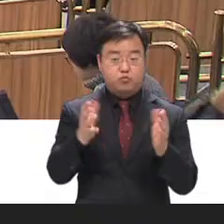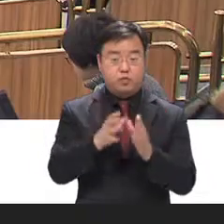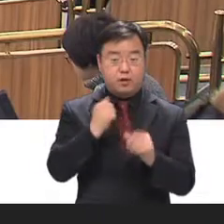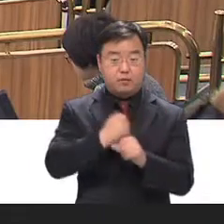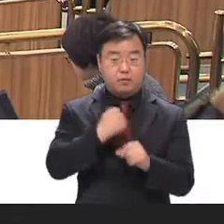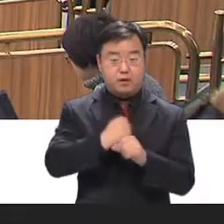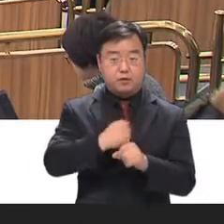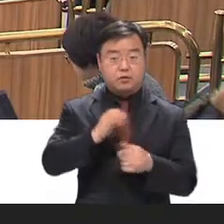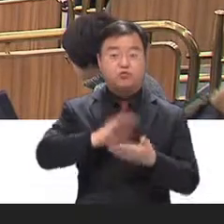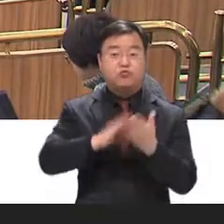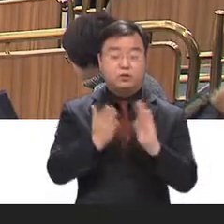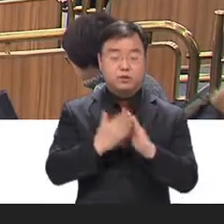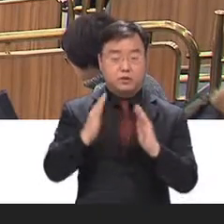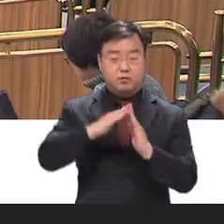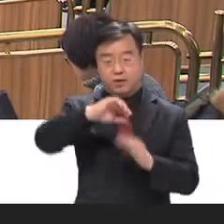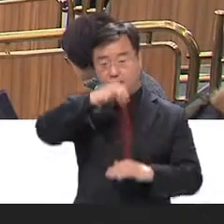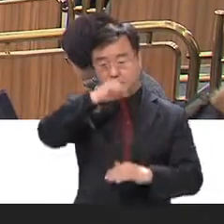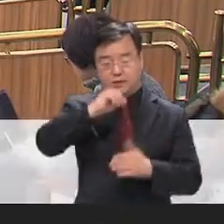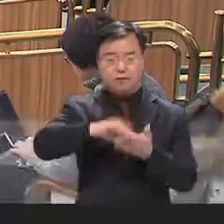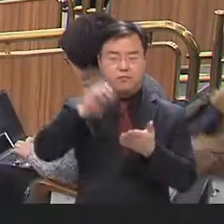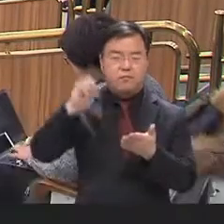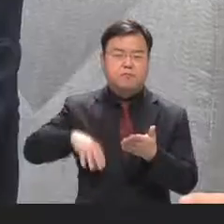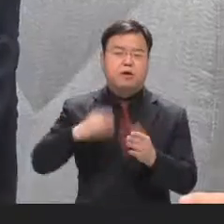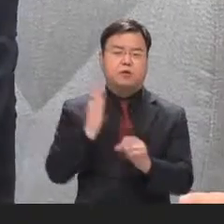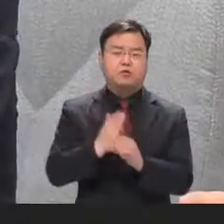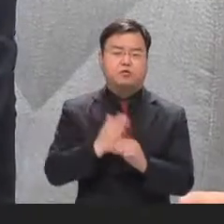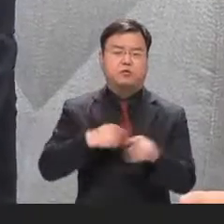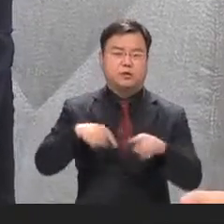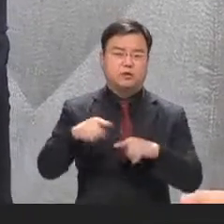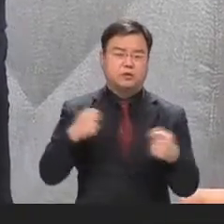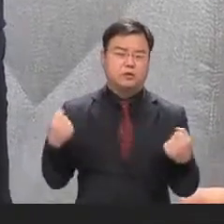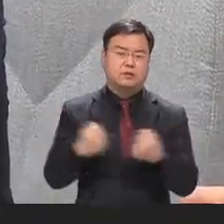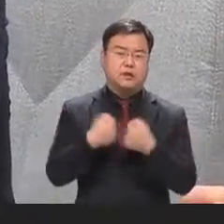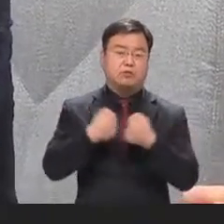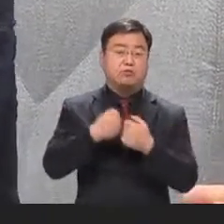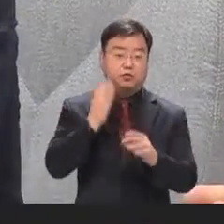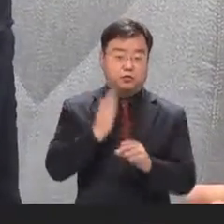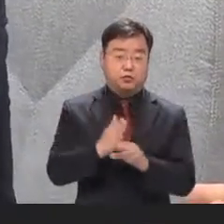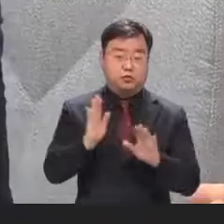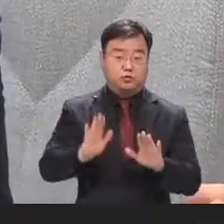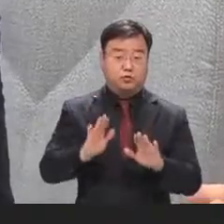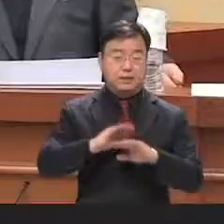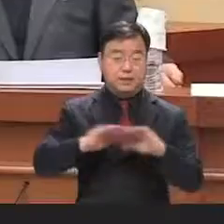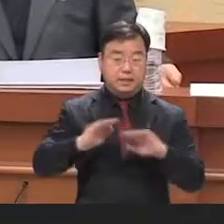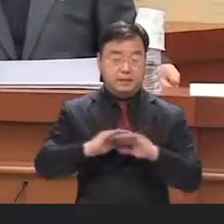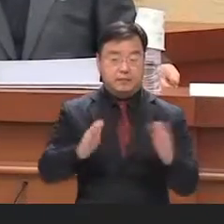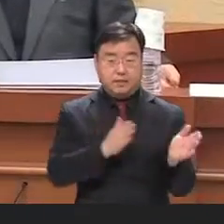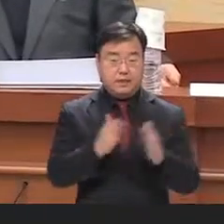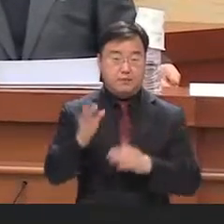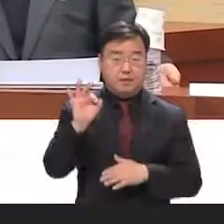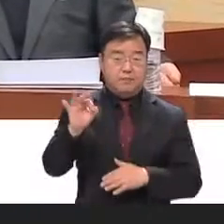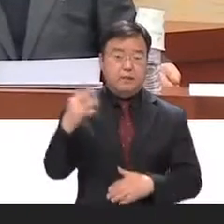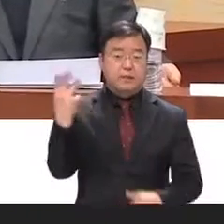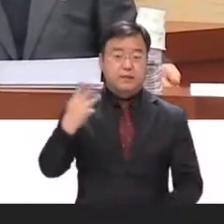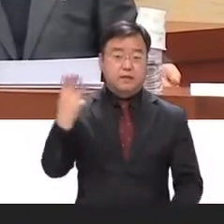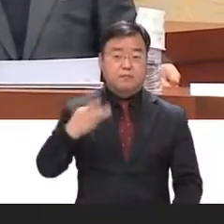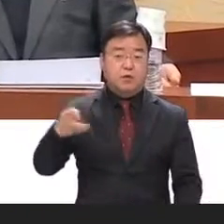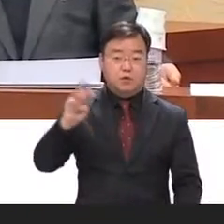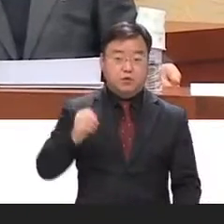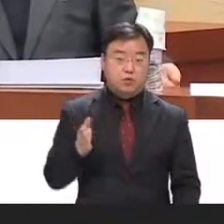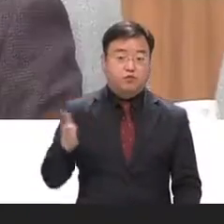하면서 누리과정 문제가 정치 싸움이 되고 있습니다 4 이 미봉책으로 예비비 3000억원 5회 지원을